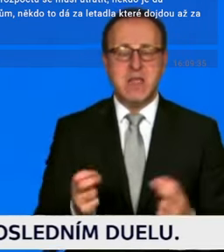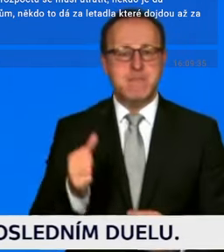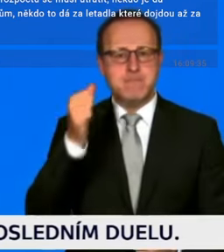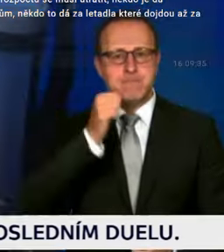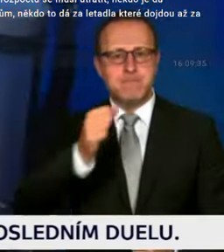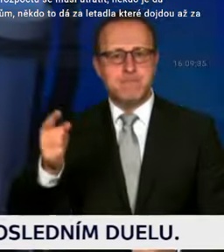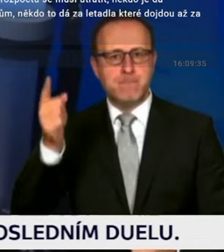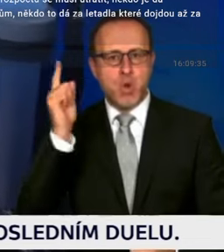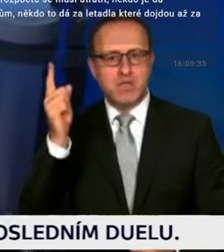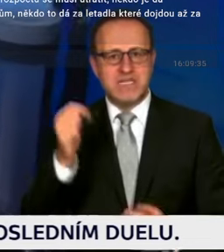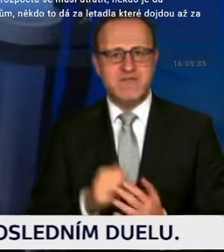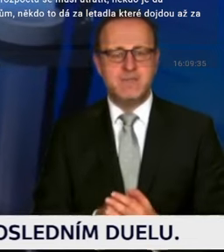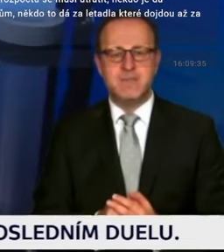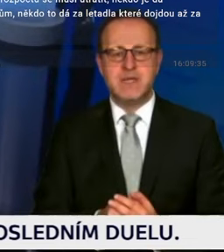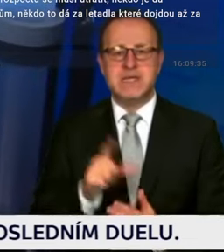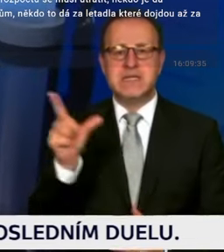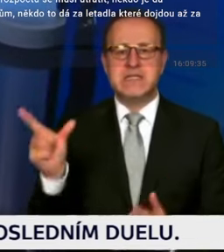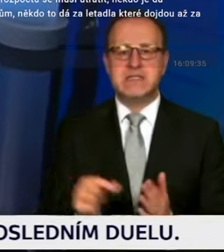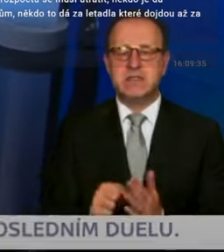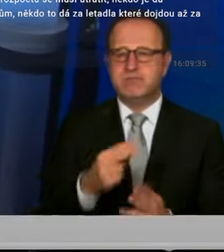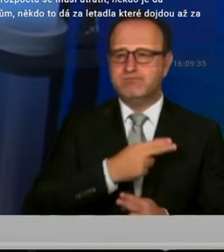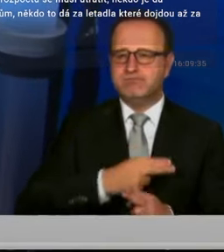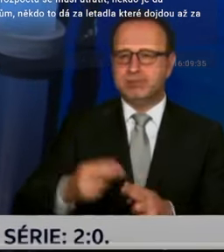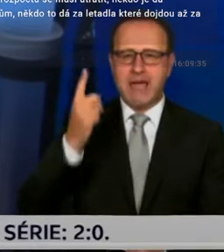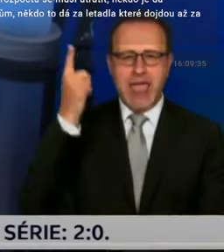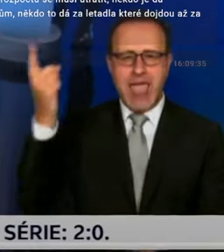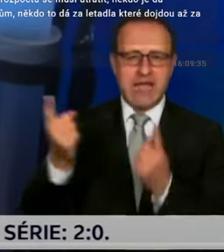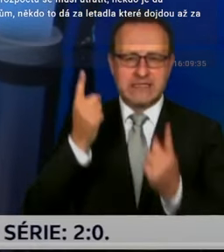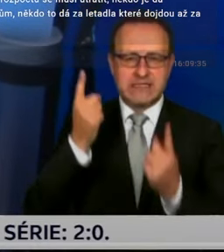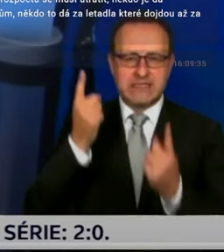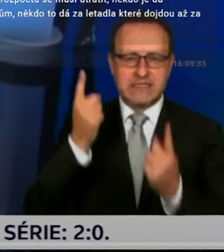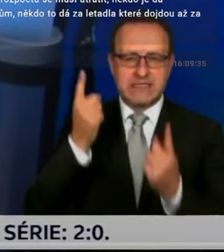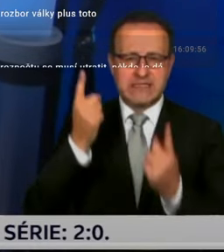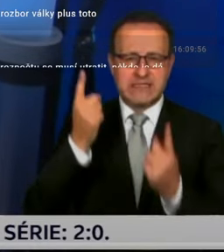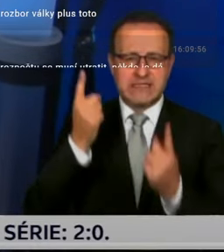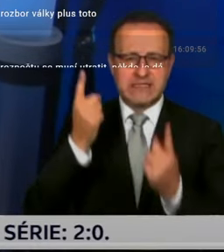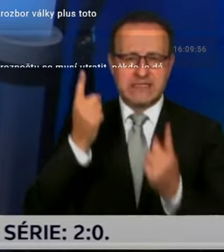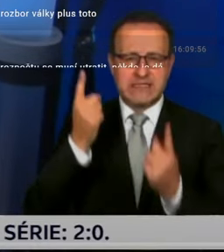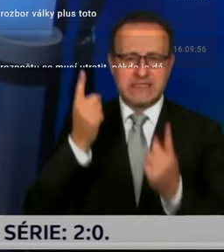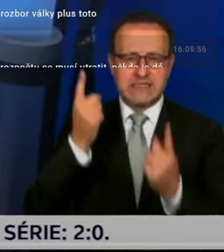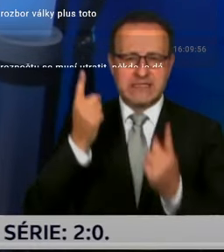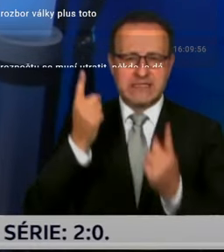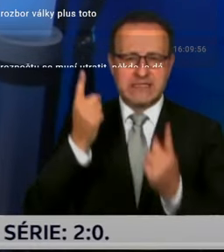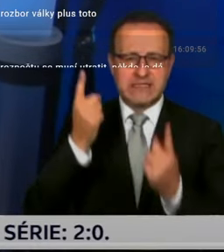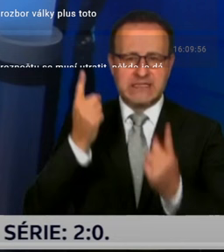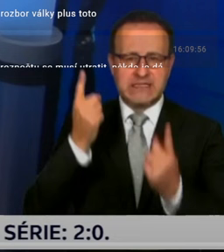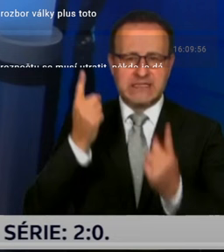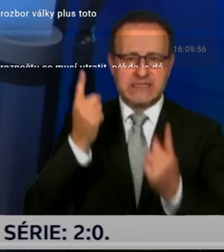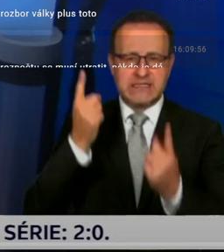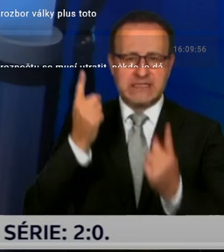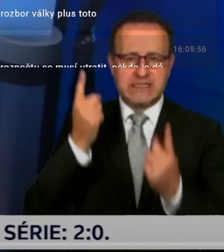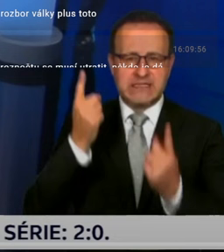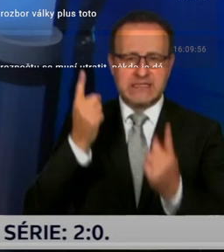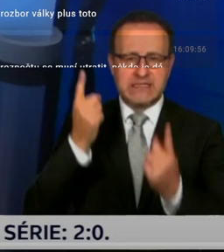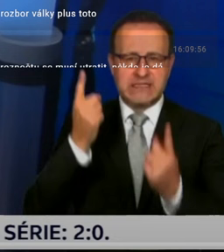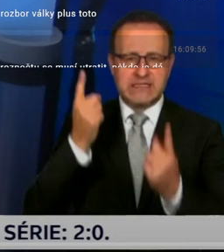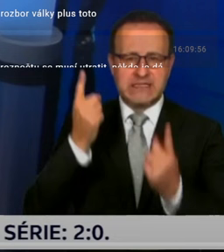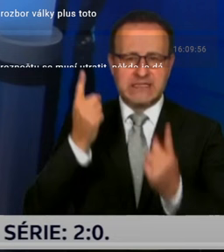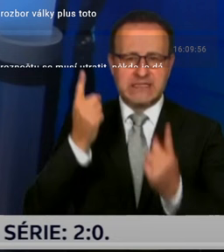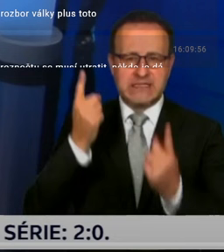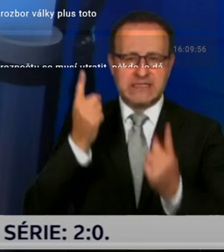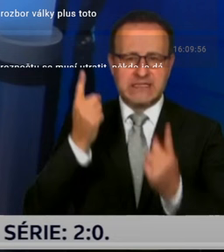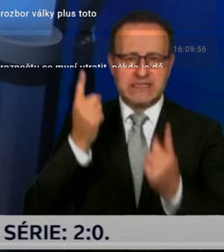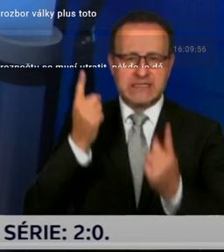podozrivým s absolútnym extrémistom a Miesto toho aby minister potreboval bych doplniť informá to sa opravdu